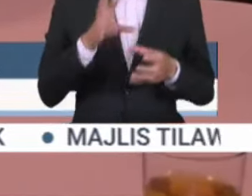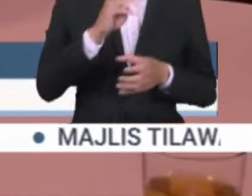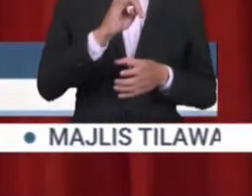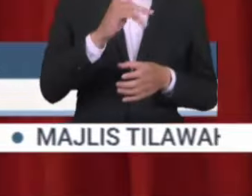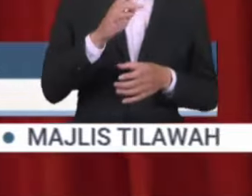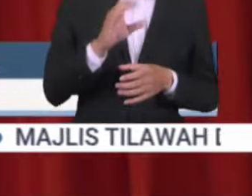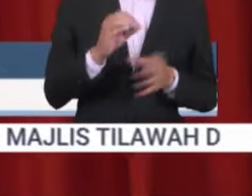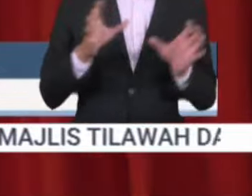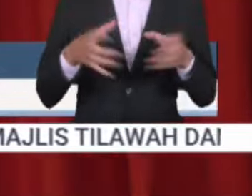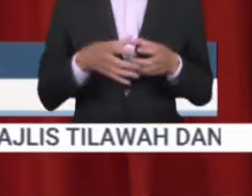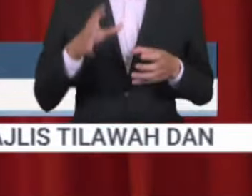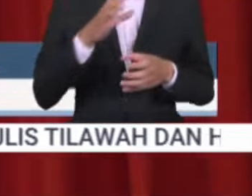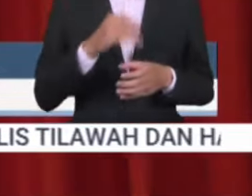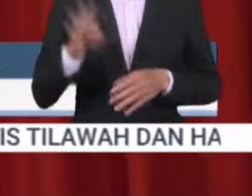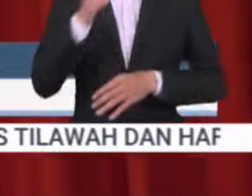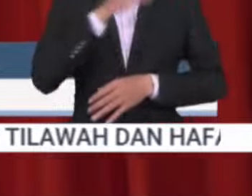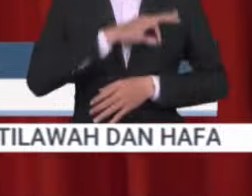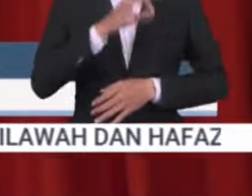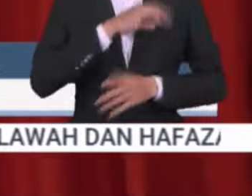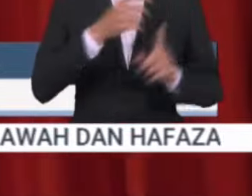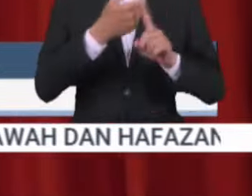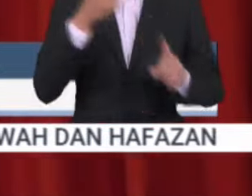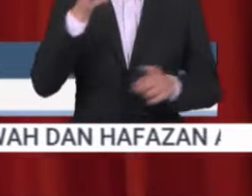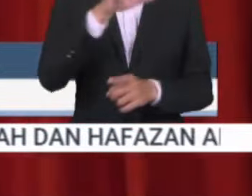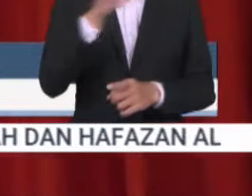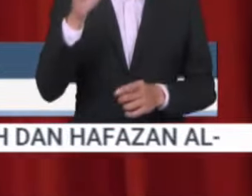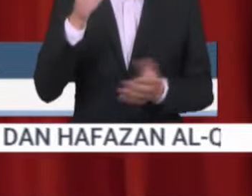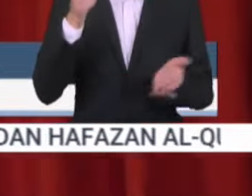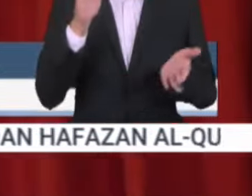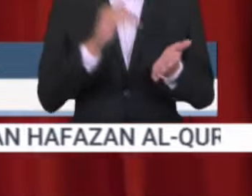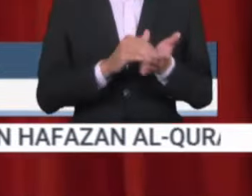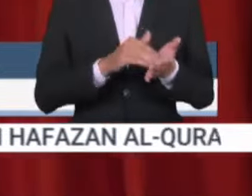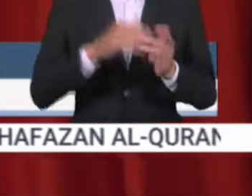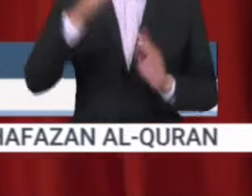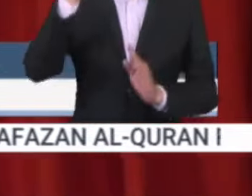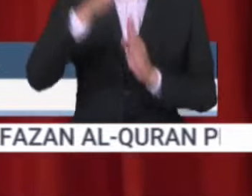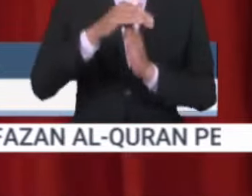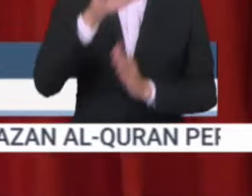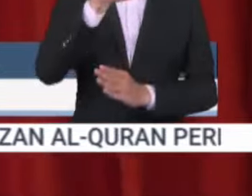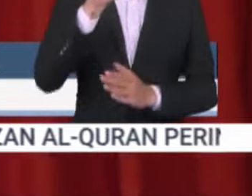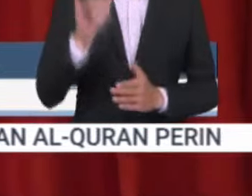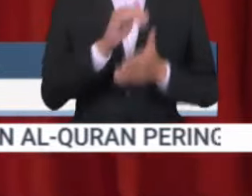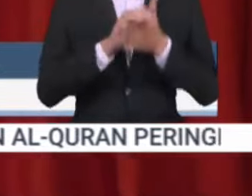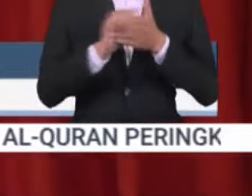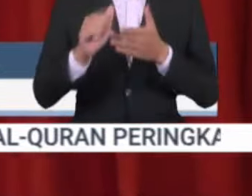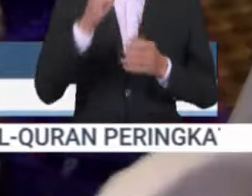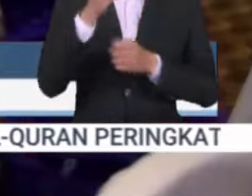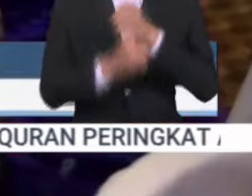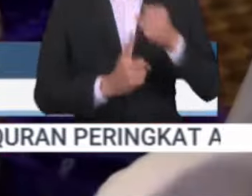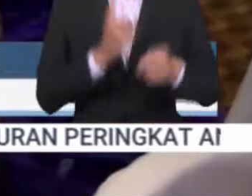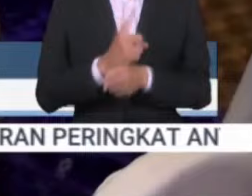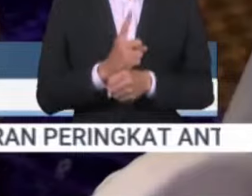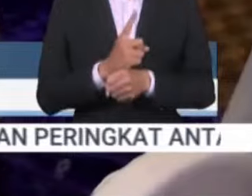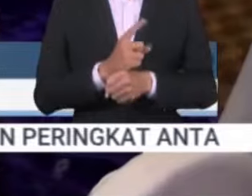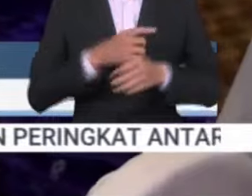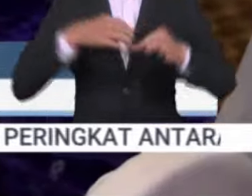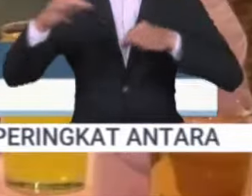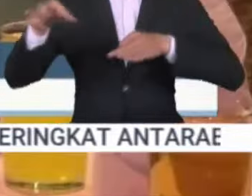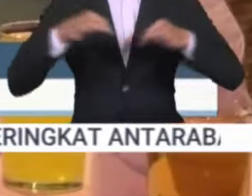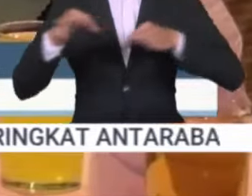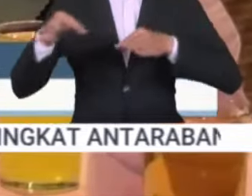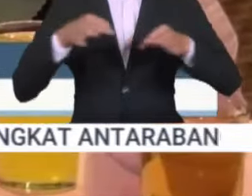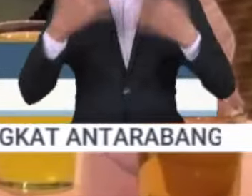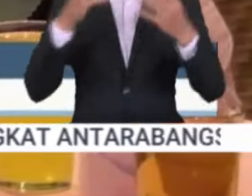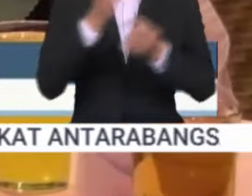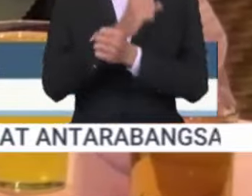kategori kecil dengan meraih pendapatan dari RM300,000 kepada semaksimum RM3 juta setahun. Pihak MARA jelasnya turut